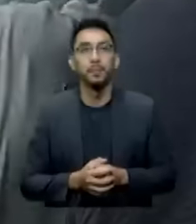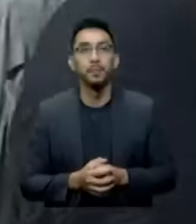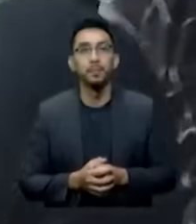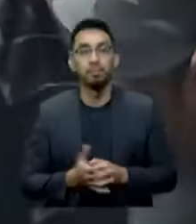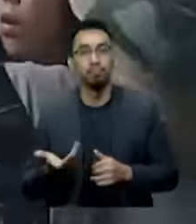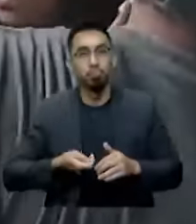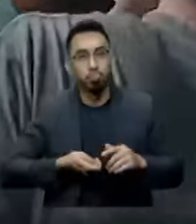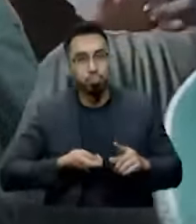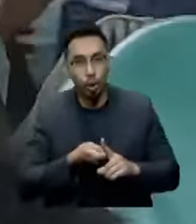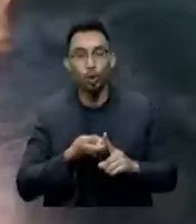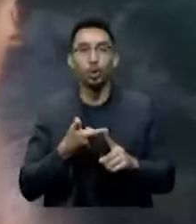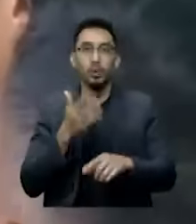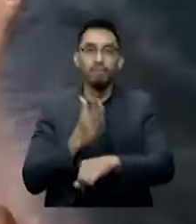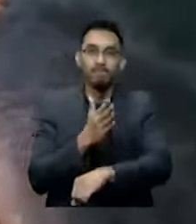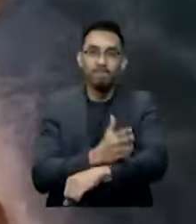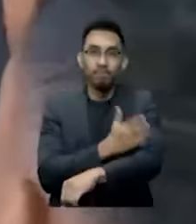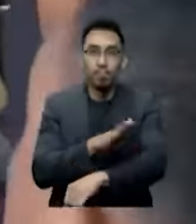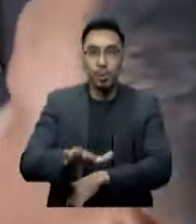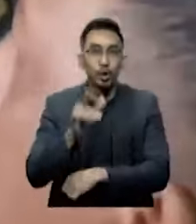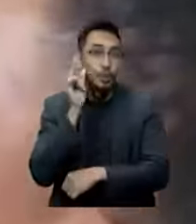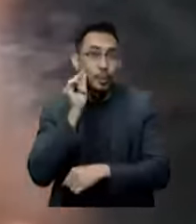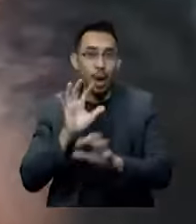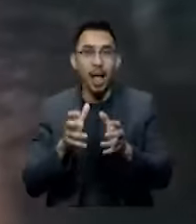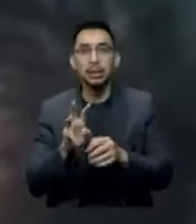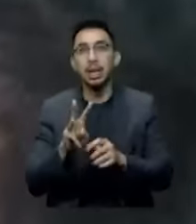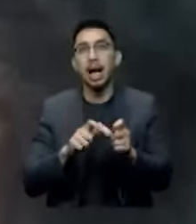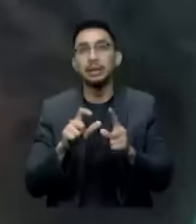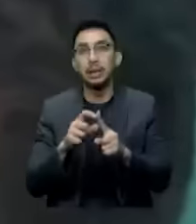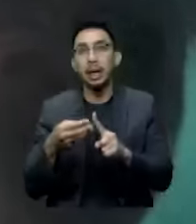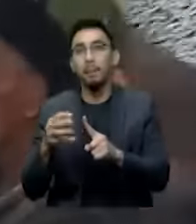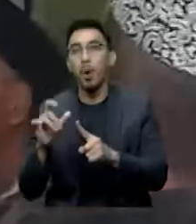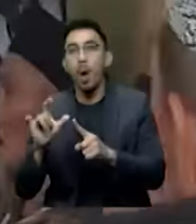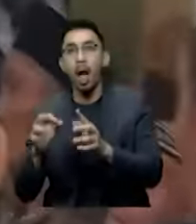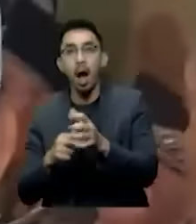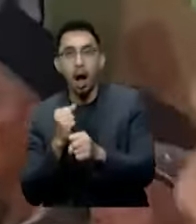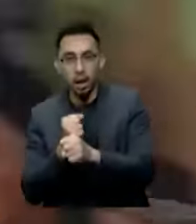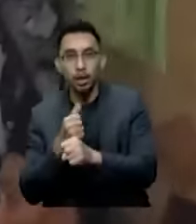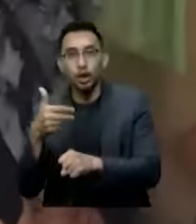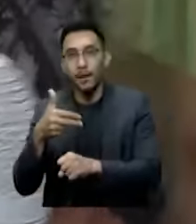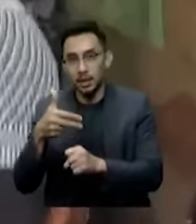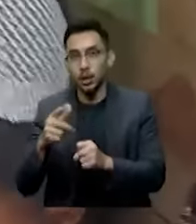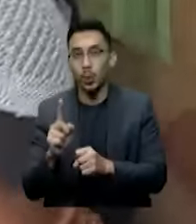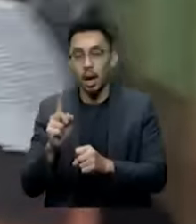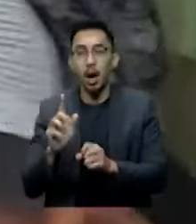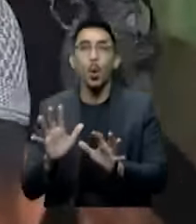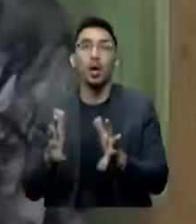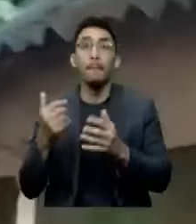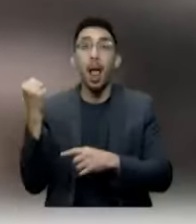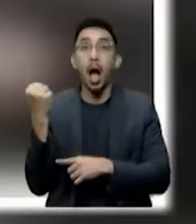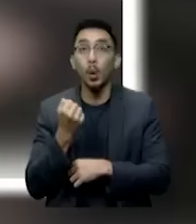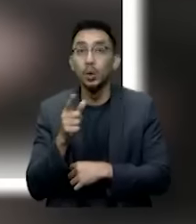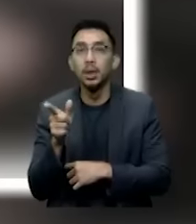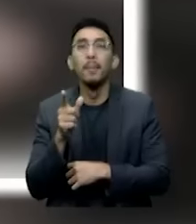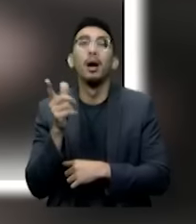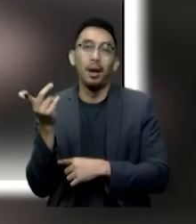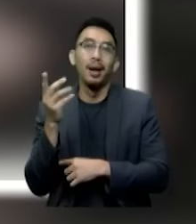Pembunuhan dan mutilasi bocah perempuan kelas 3 SD di Polaang, Mongondo Timur, Sulawesi Utara terungkap. Pelaku ternyata bibi korban yang